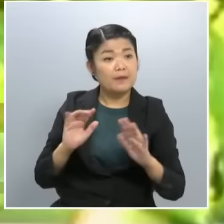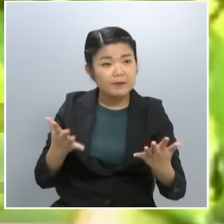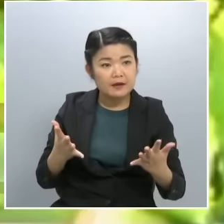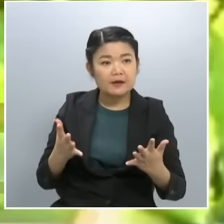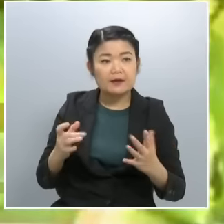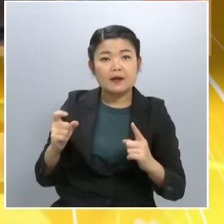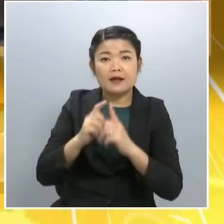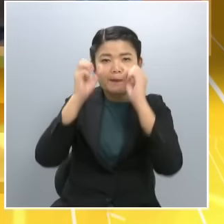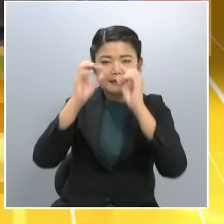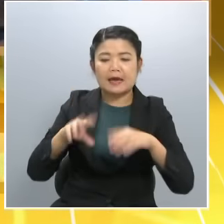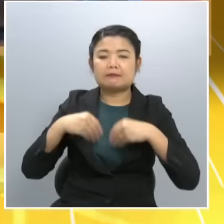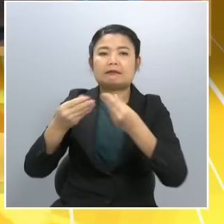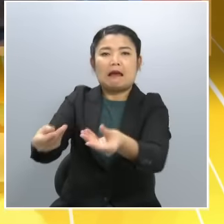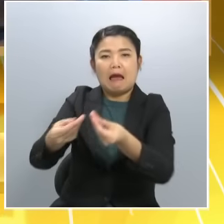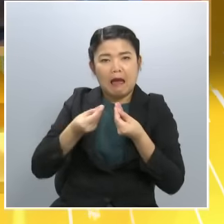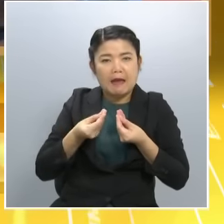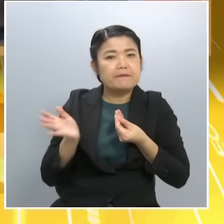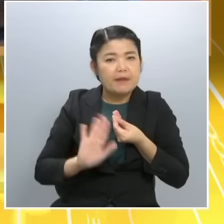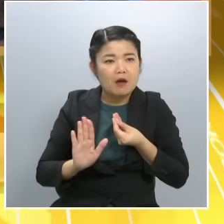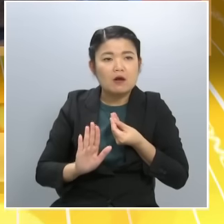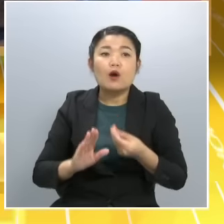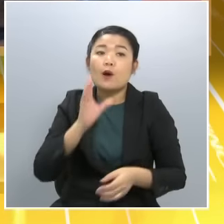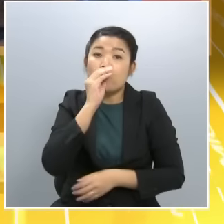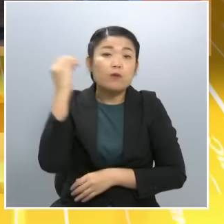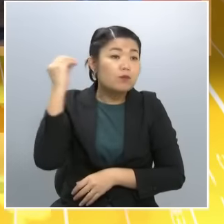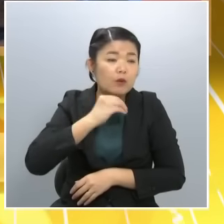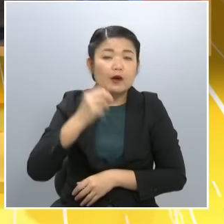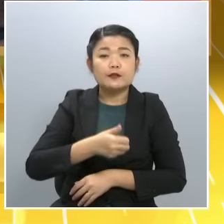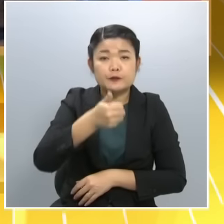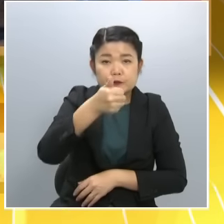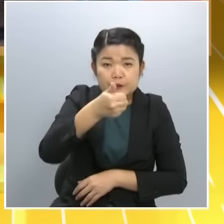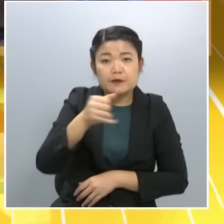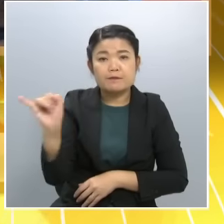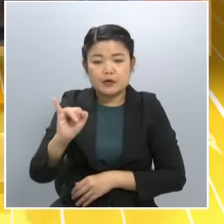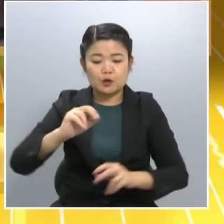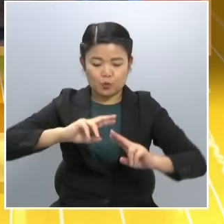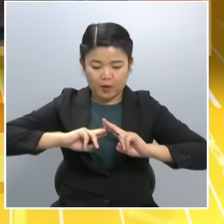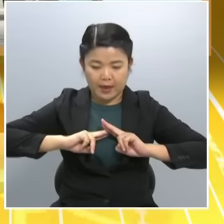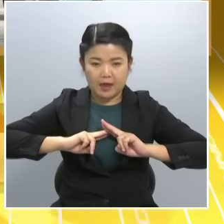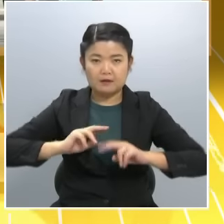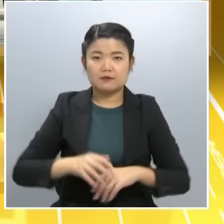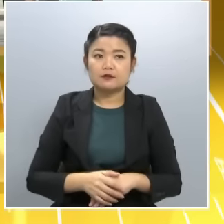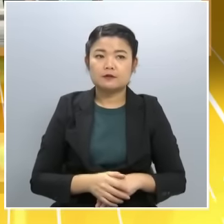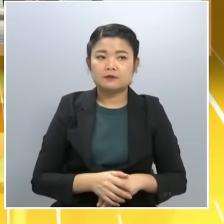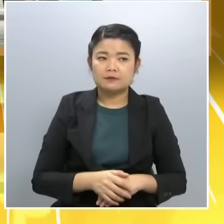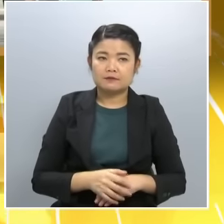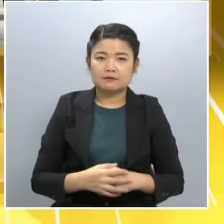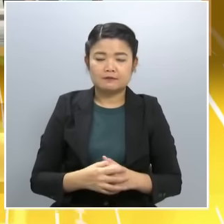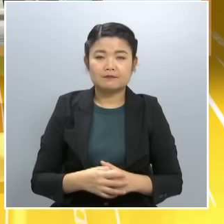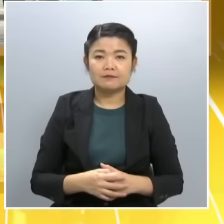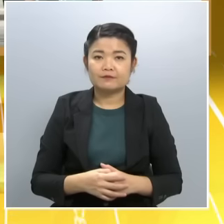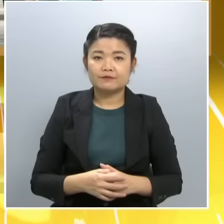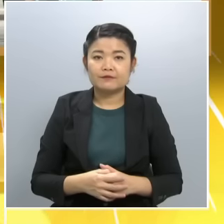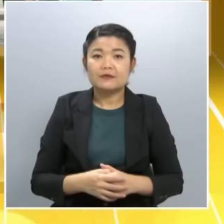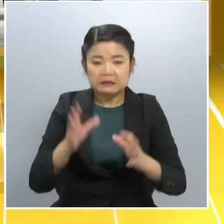อ้อนเรียกอาจารย์แล้วคำที่พระอาจารย์ใช้กับเเสมอดีชั่วอยู่ที่ตัวทำสูงต่ำอยู่ที่ทำตัวอ้าประการ